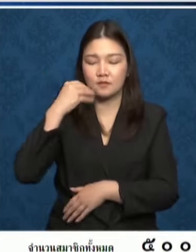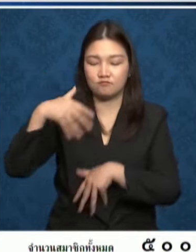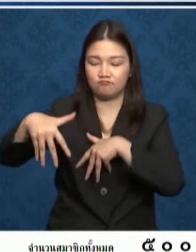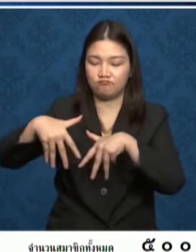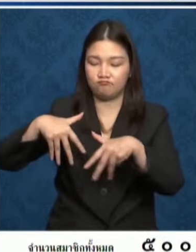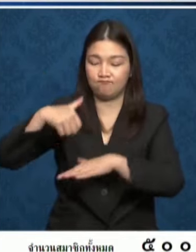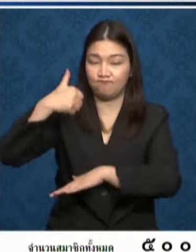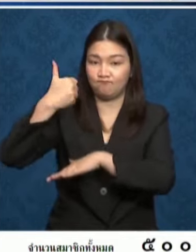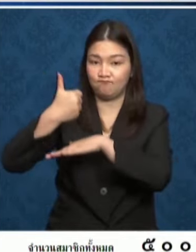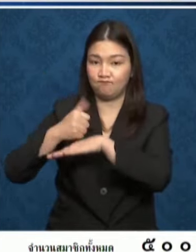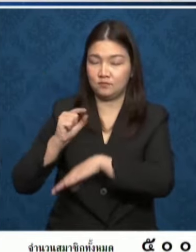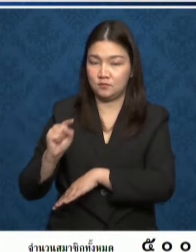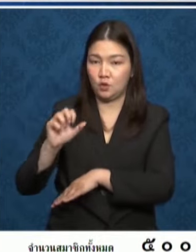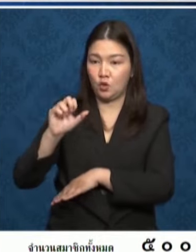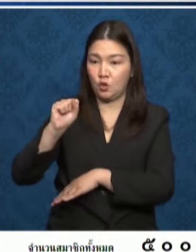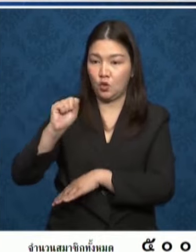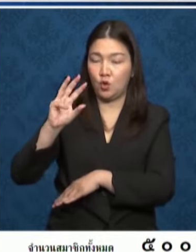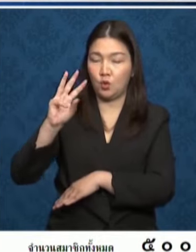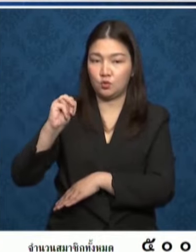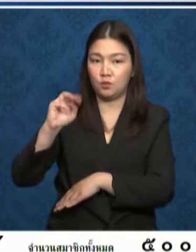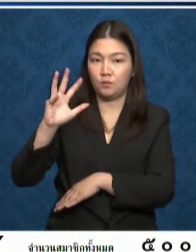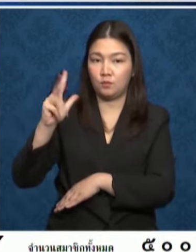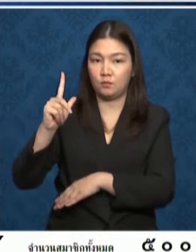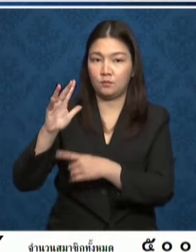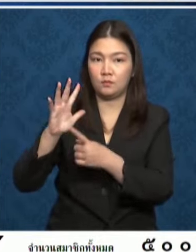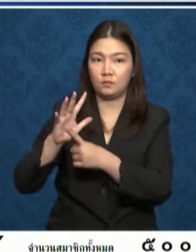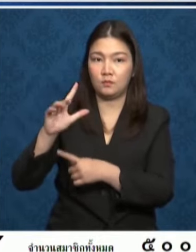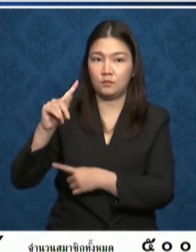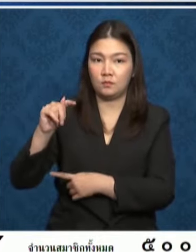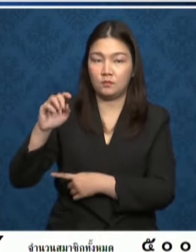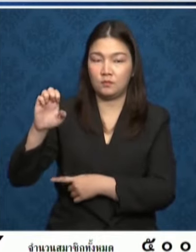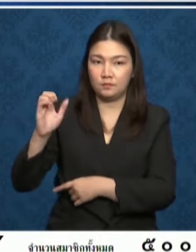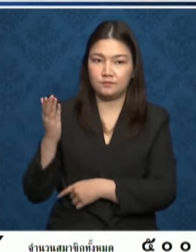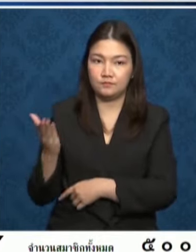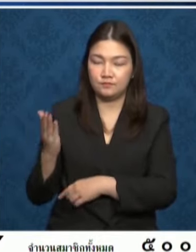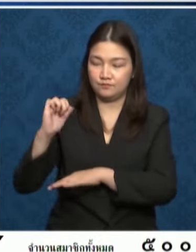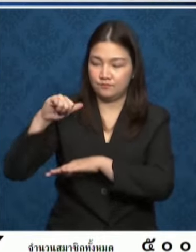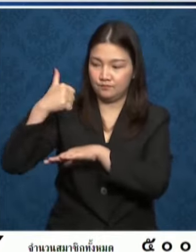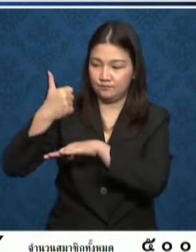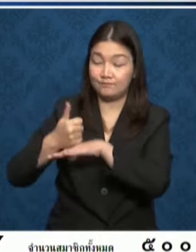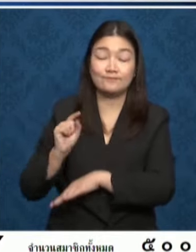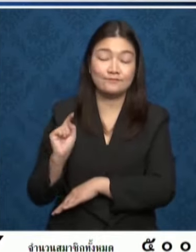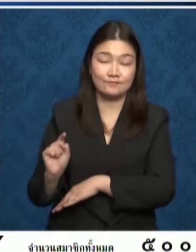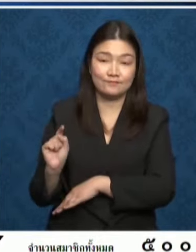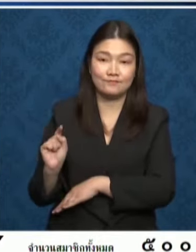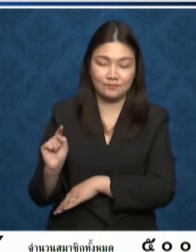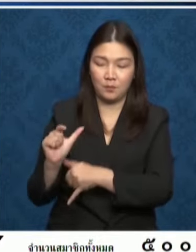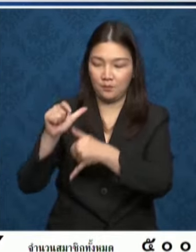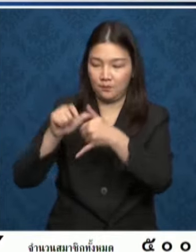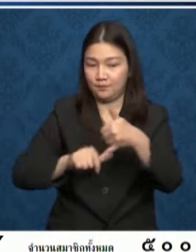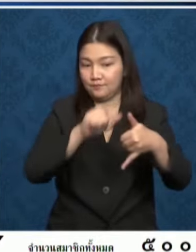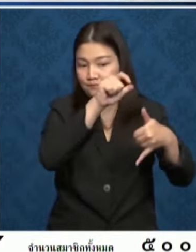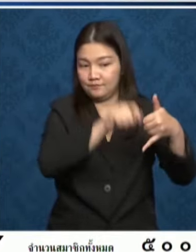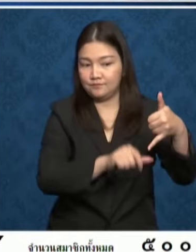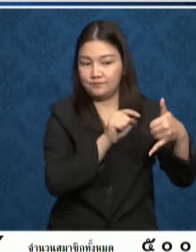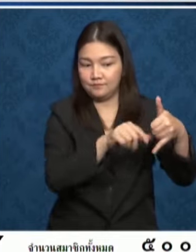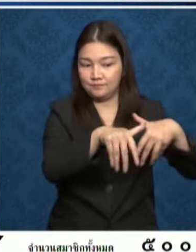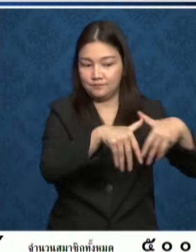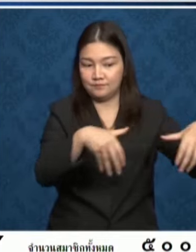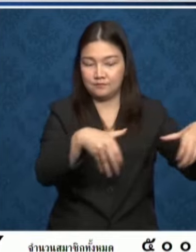หลวงสมชาติหรือที่รู้จักกันในนามผู้ใหญ่สมชาติรักสองพลูนะครับเป็นผู้ใหญ่บ้านที่บ้าน